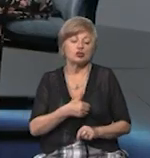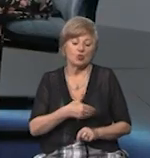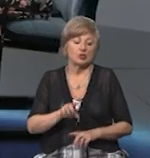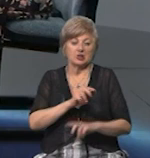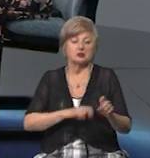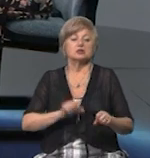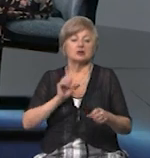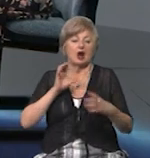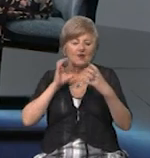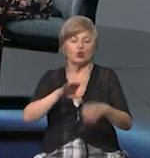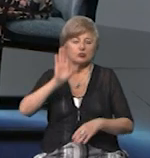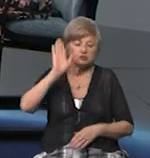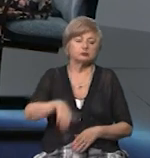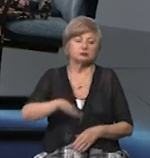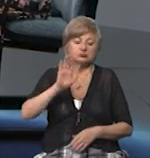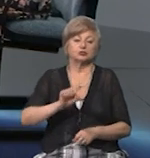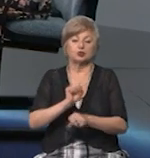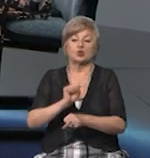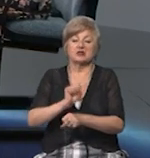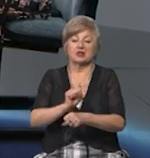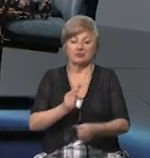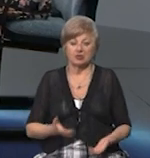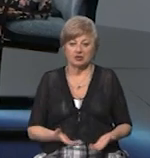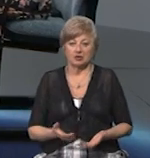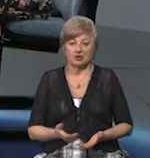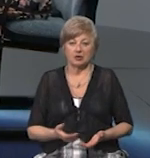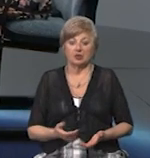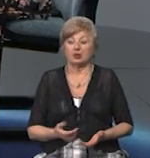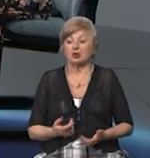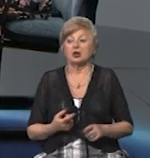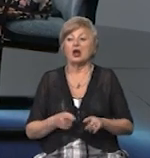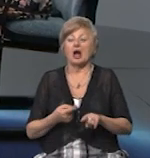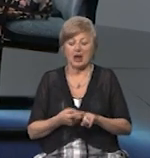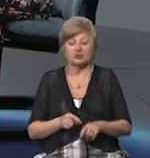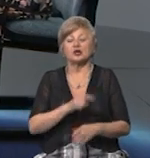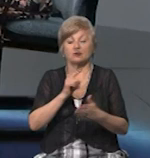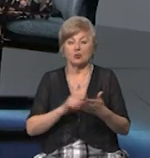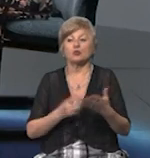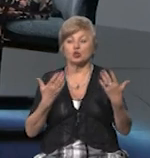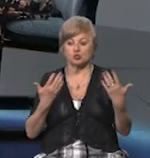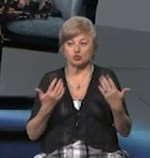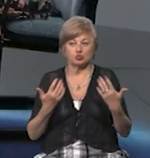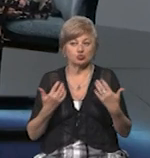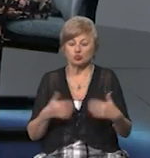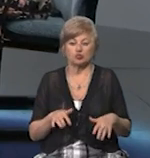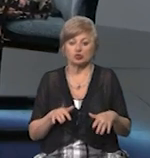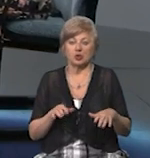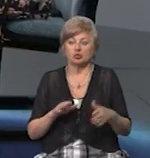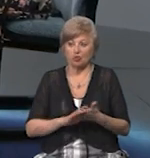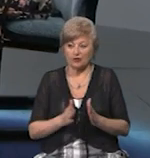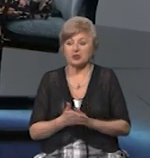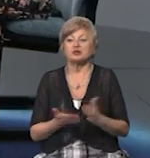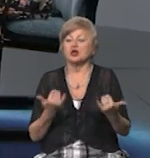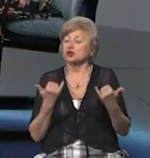а зупиняють транспорт. Пан Кухарєв нам сказав, що вже ніби узгоджене це питання, зупинку ну, оформили. Майже немає таких моментів. Зараз,